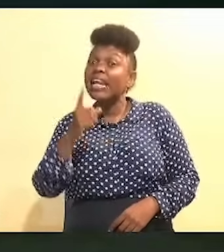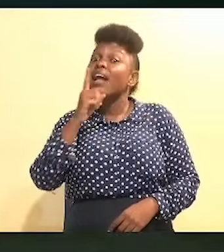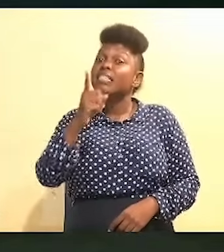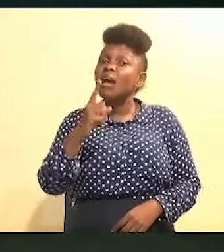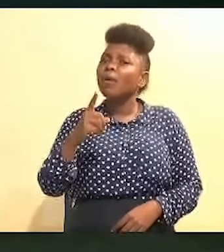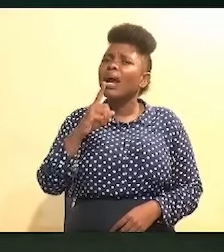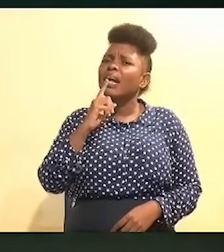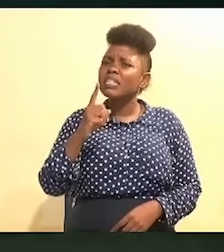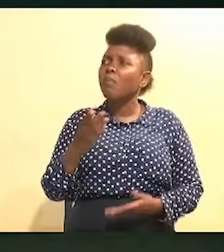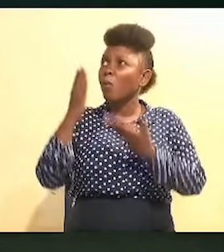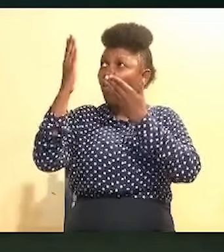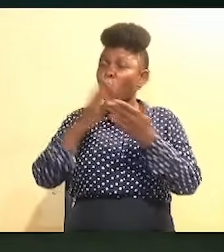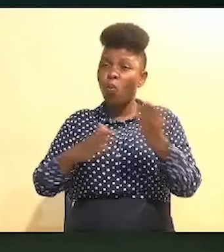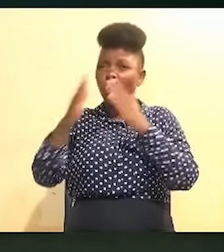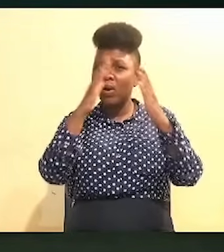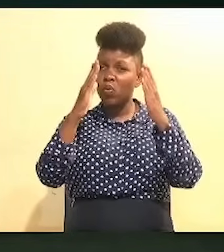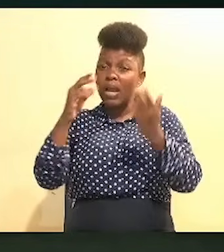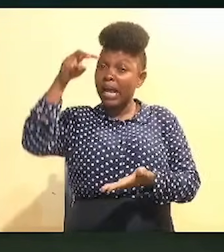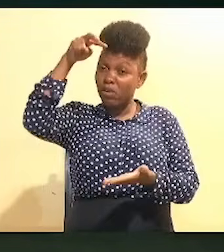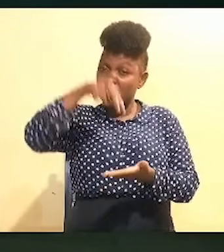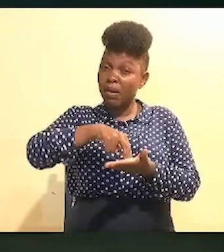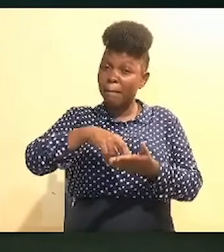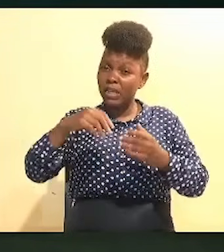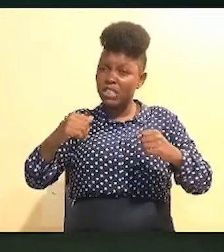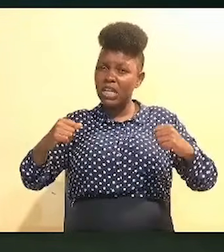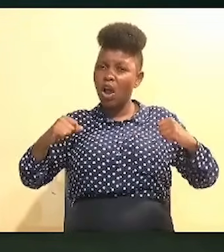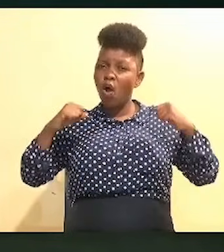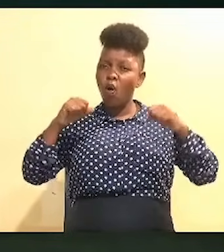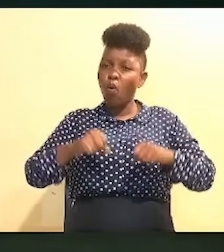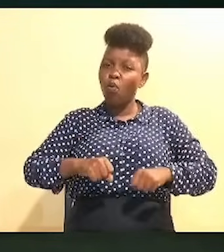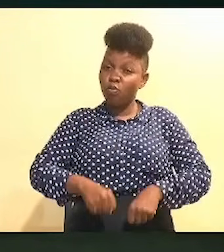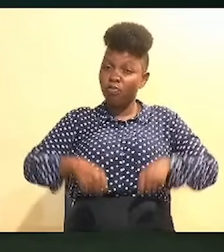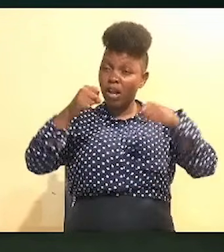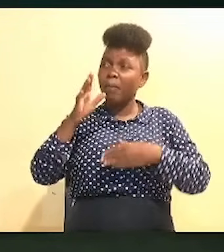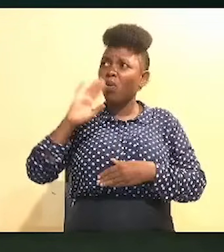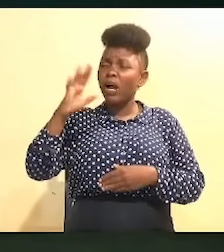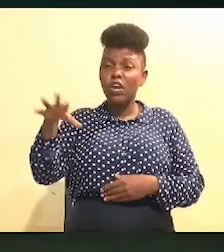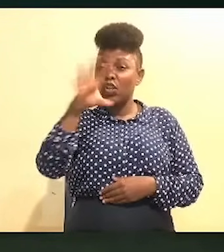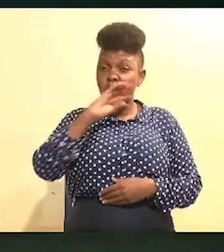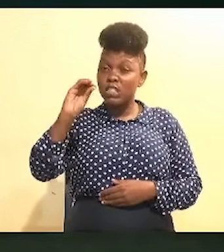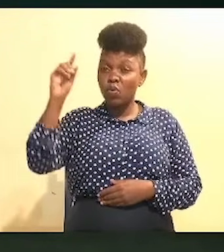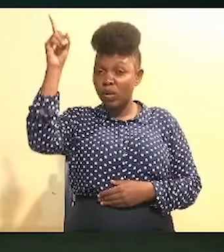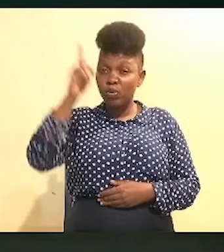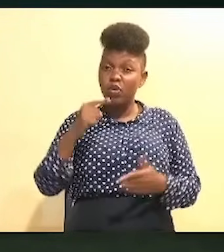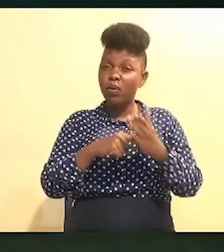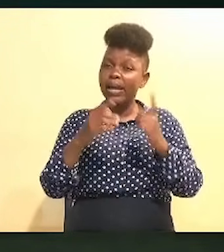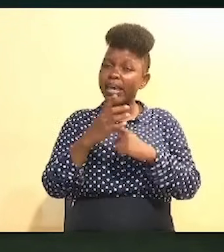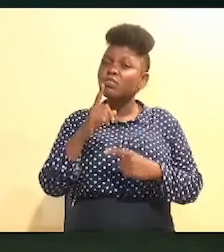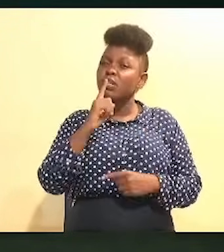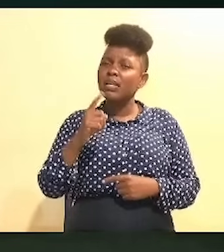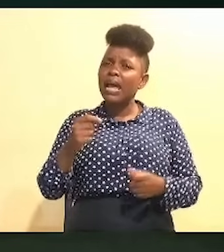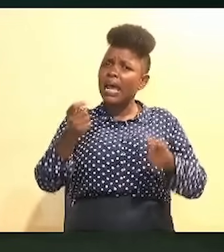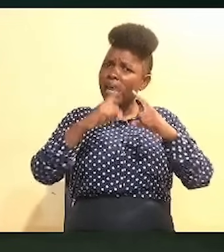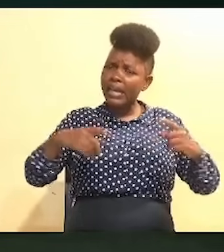mbinguni atausimamisha ufalme wake. Danieli 2:44. Yote hii ni ujio wa Yesu unatajwa. Lakini